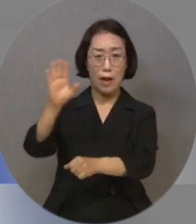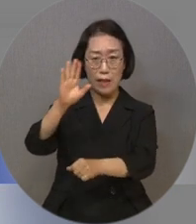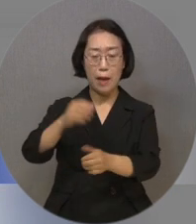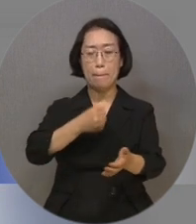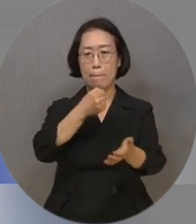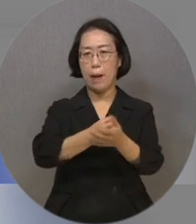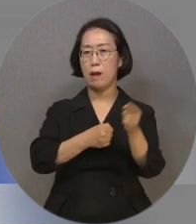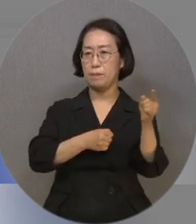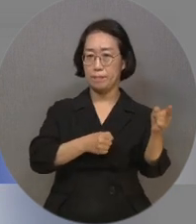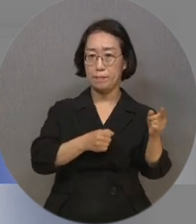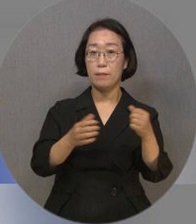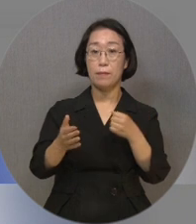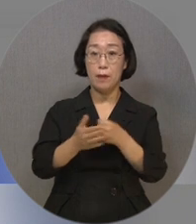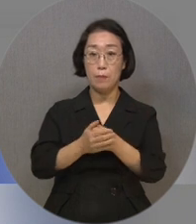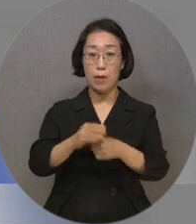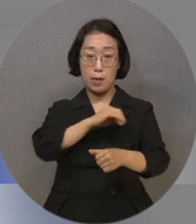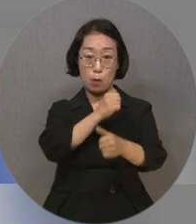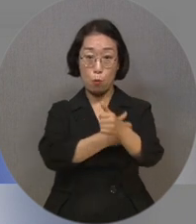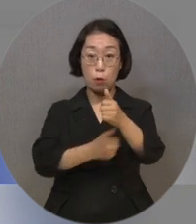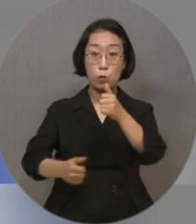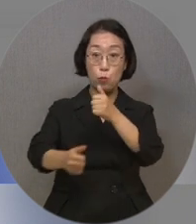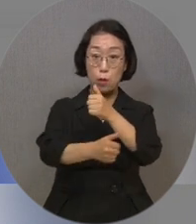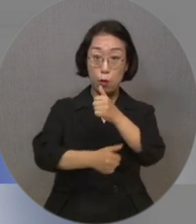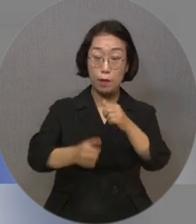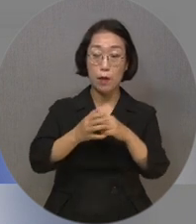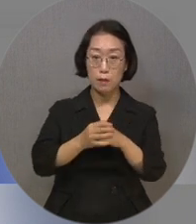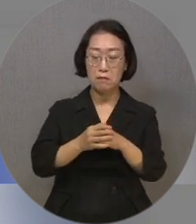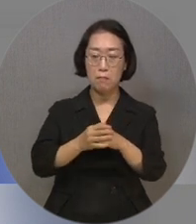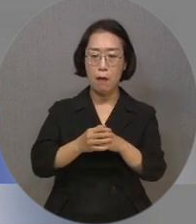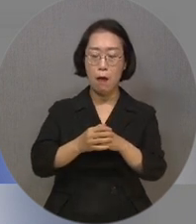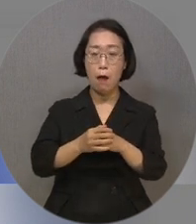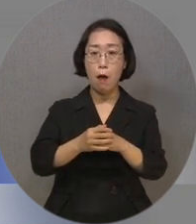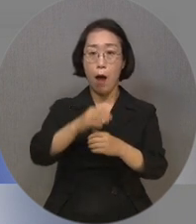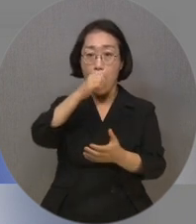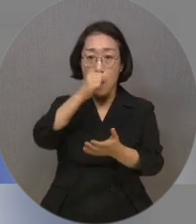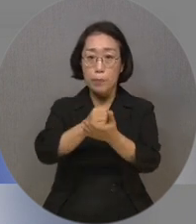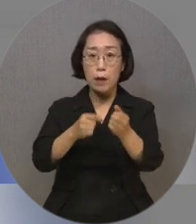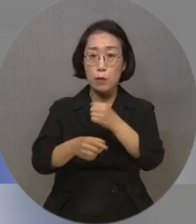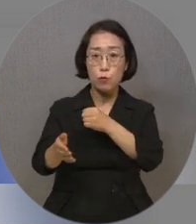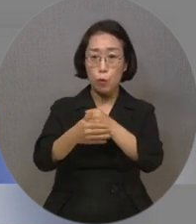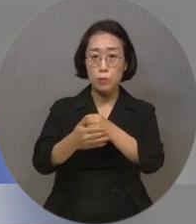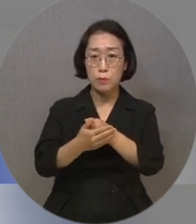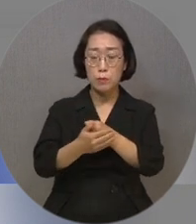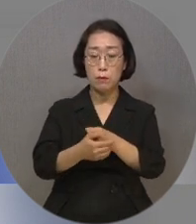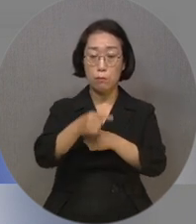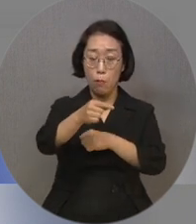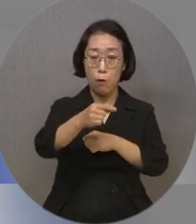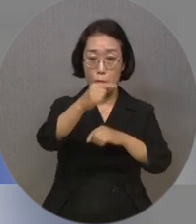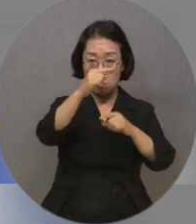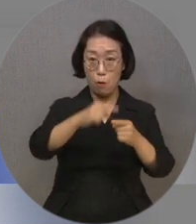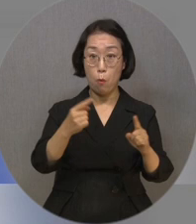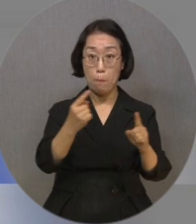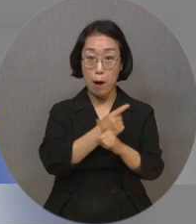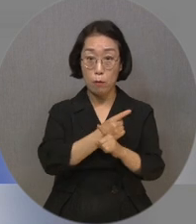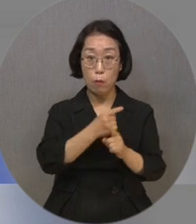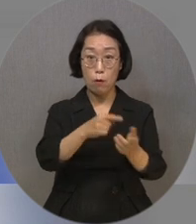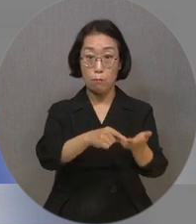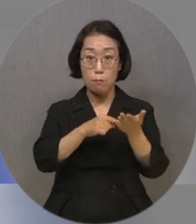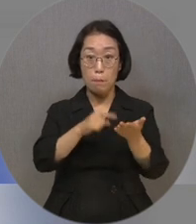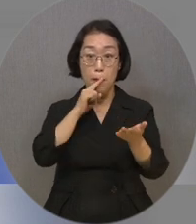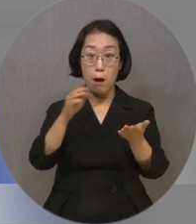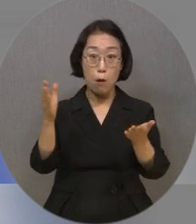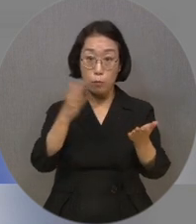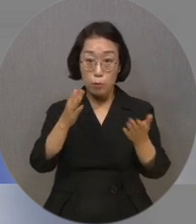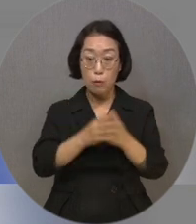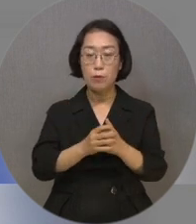한편 인권위는 감정이니 합리적 이유 없이 권고이행계획을 통제하지 않음에 따라